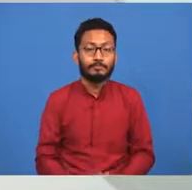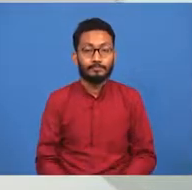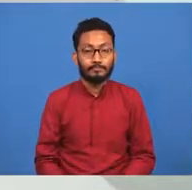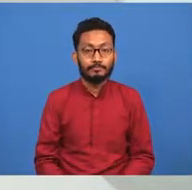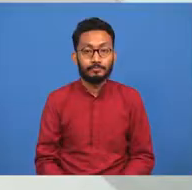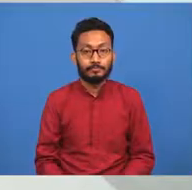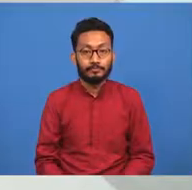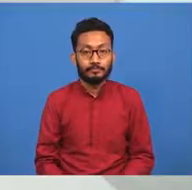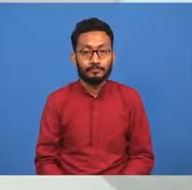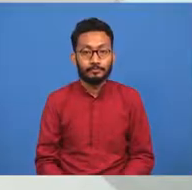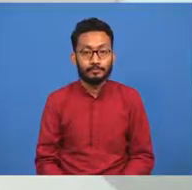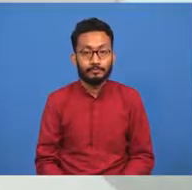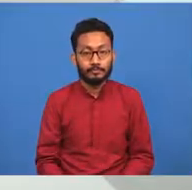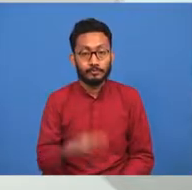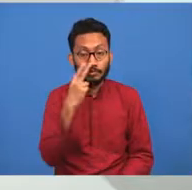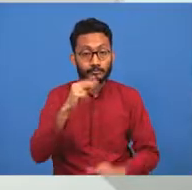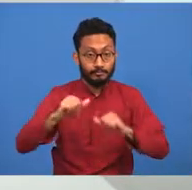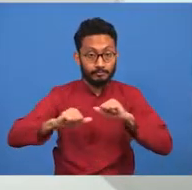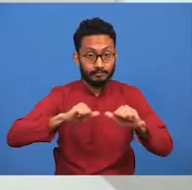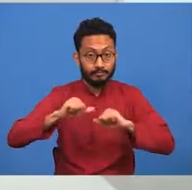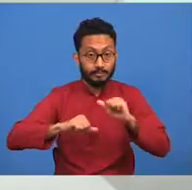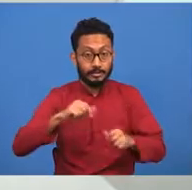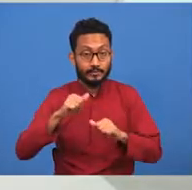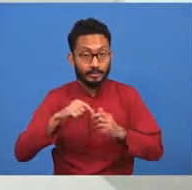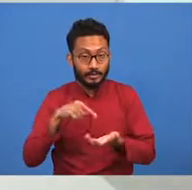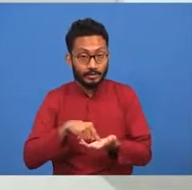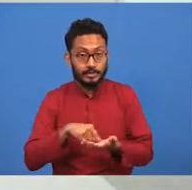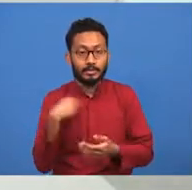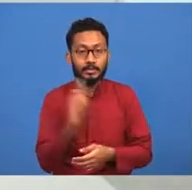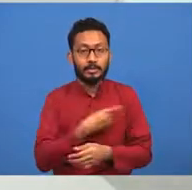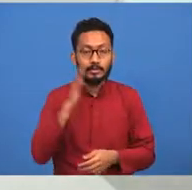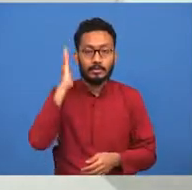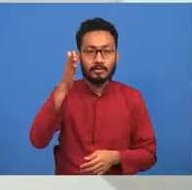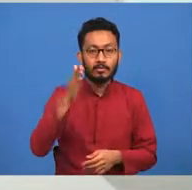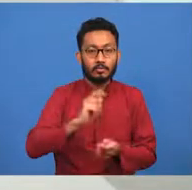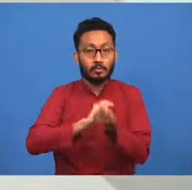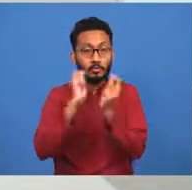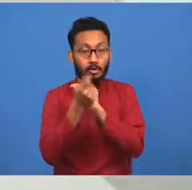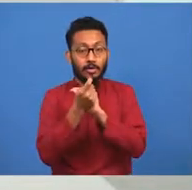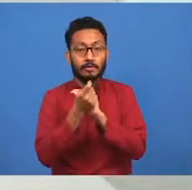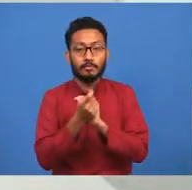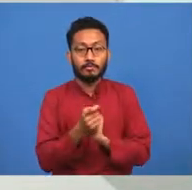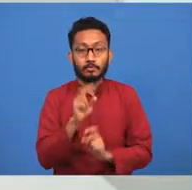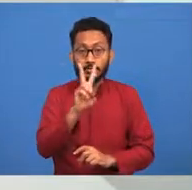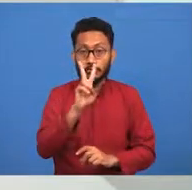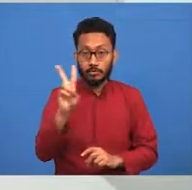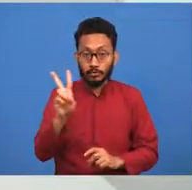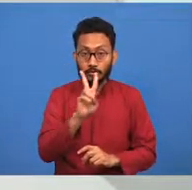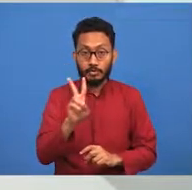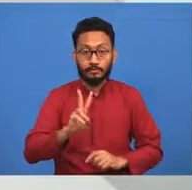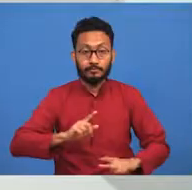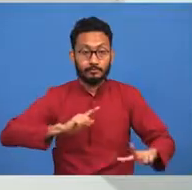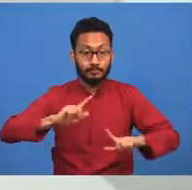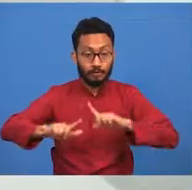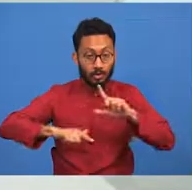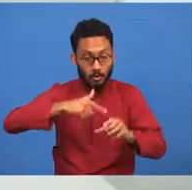Okey. Untuk aktiviti ini, kita akan menukar kedua-dua larutan dengan